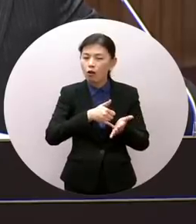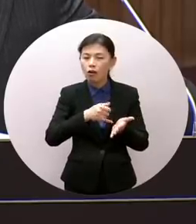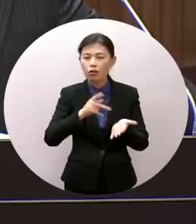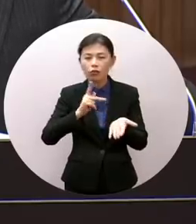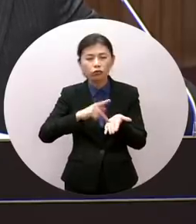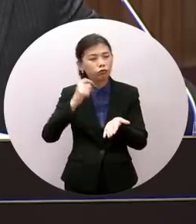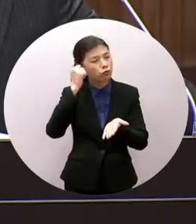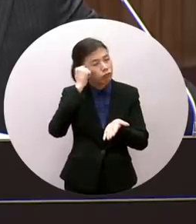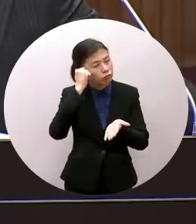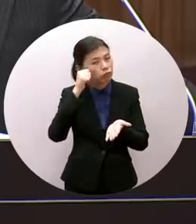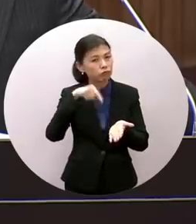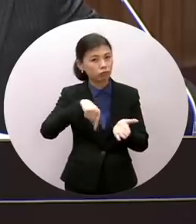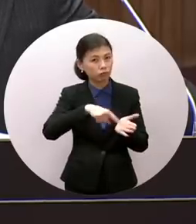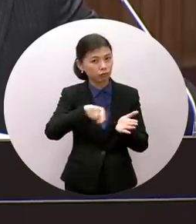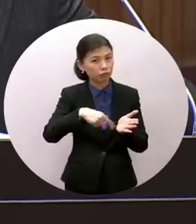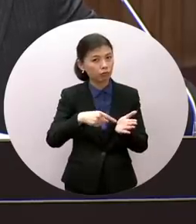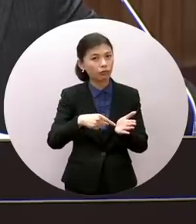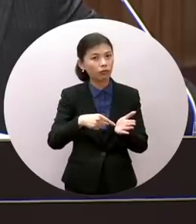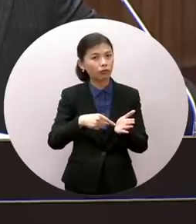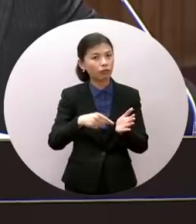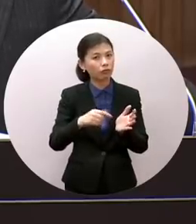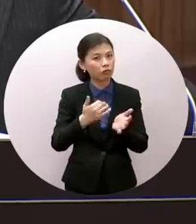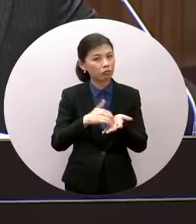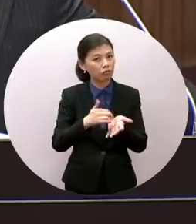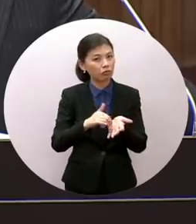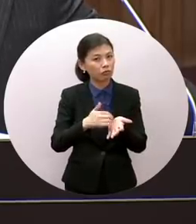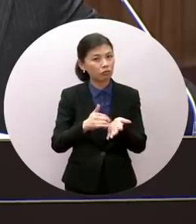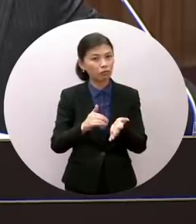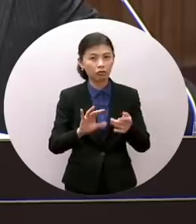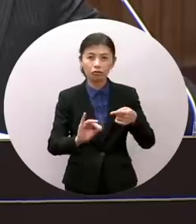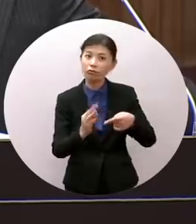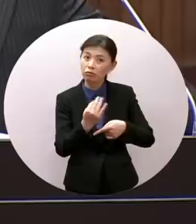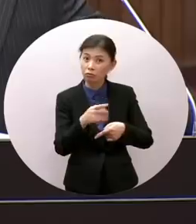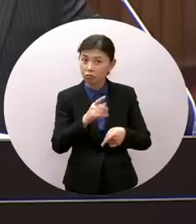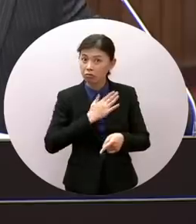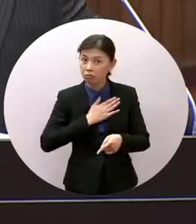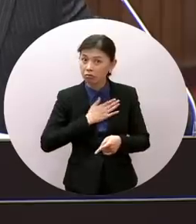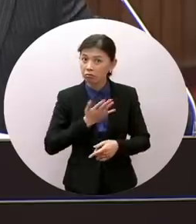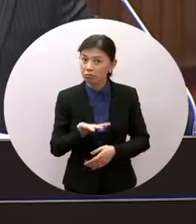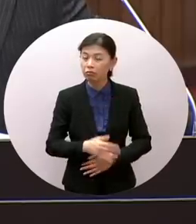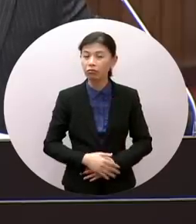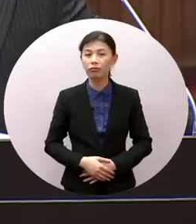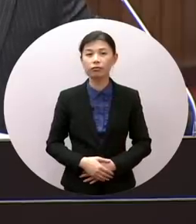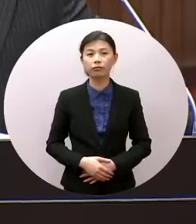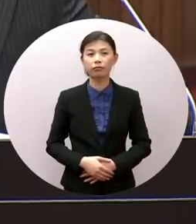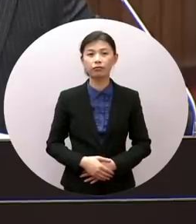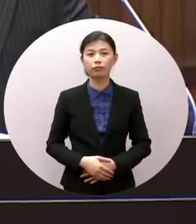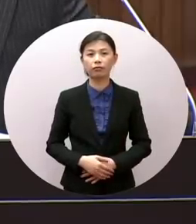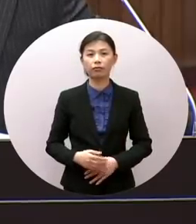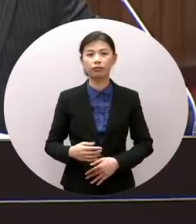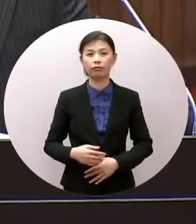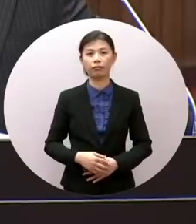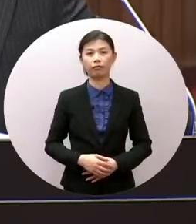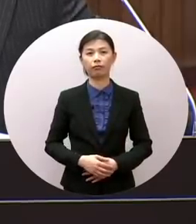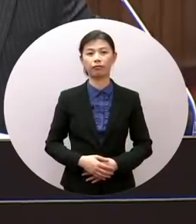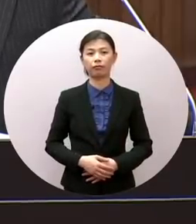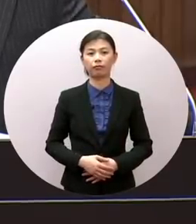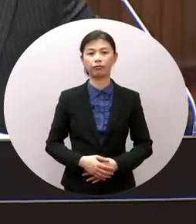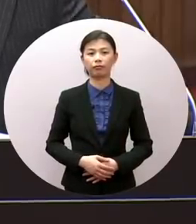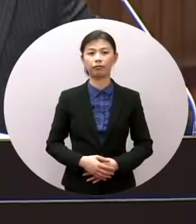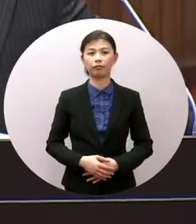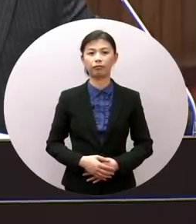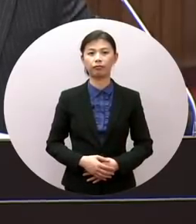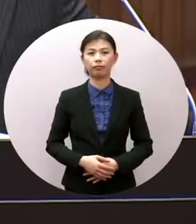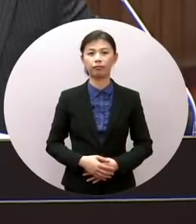一般特殊户照顾起来大概总共有多少%几，你知道吗？健康国宅， 因为弱势户最少